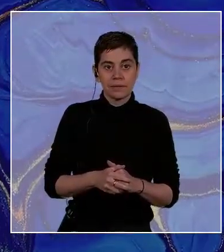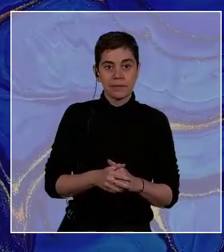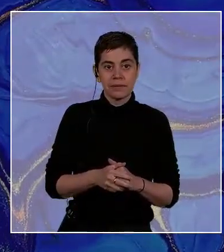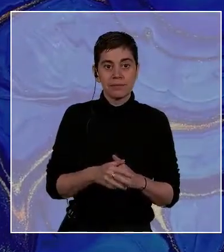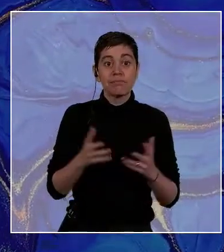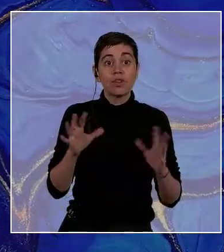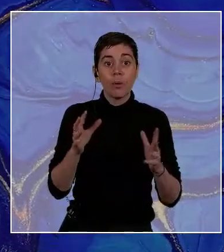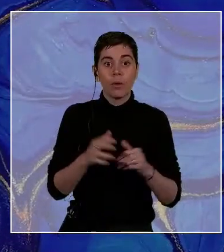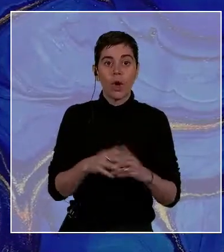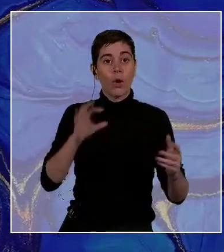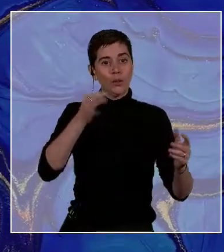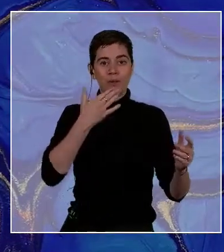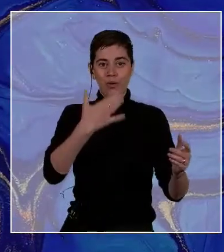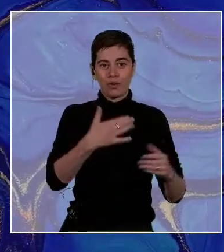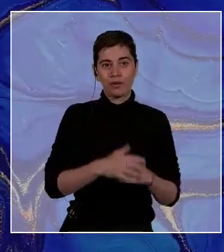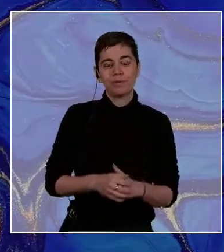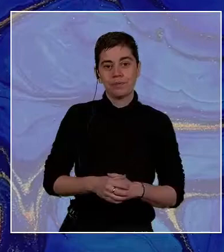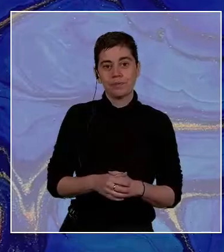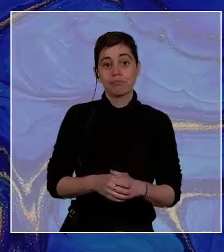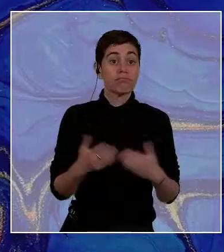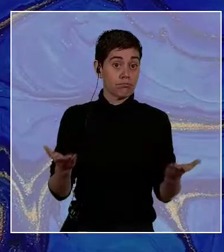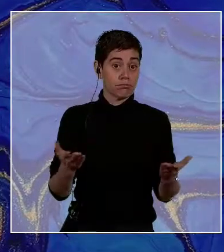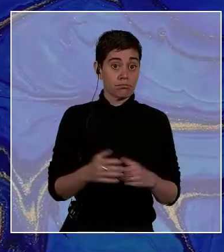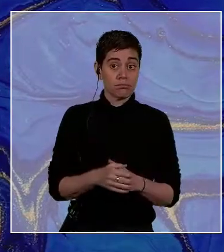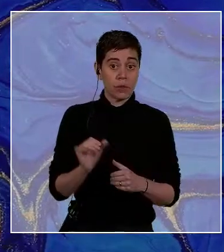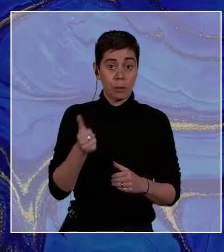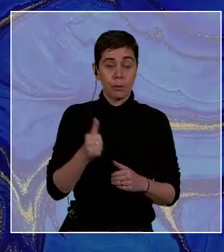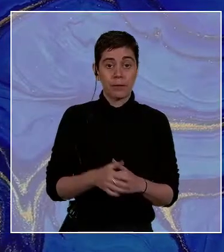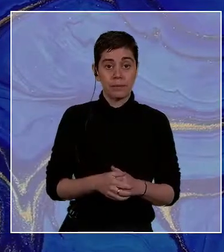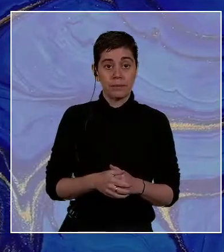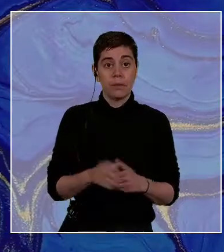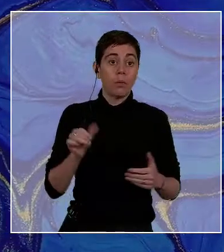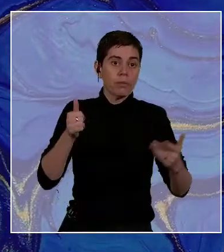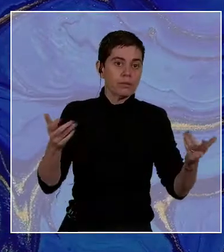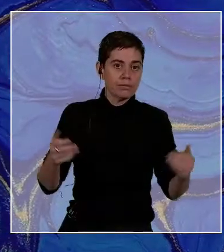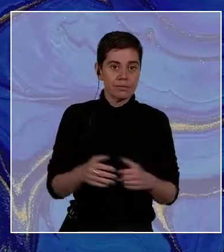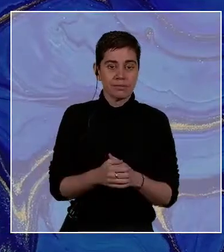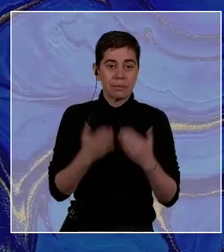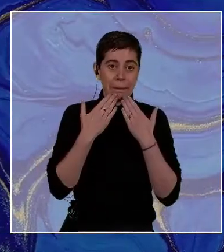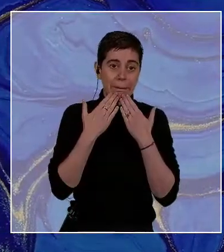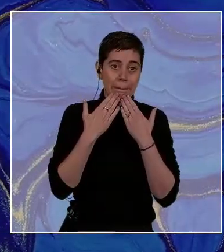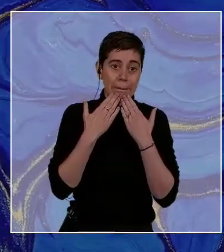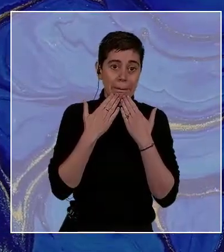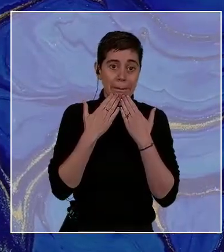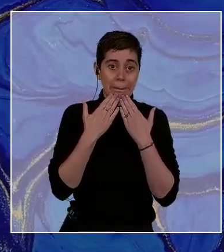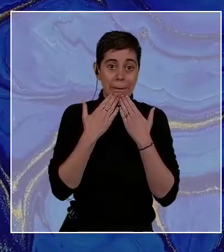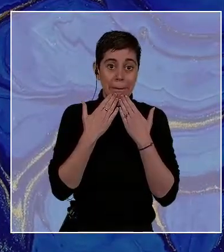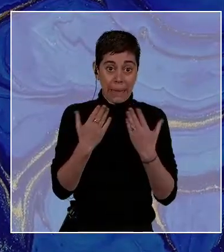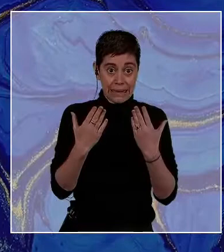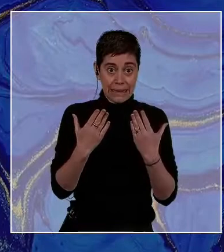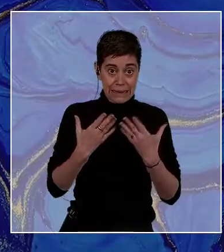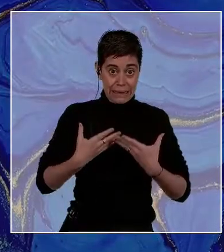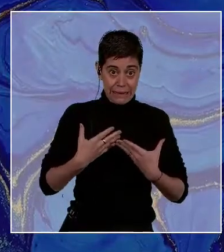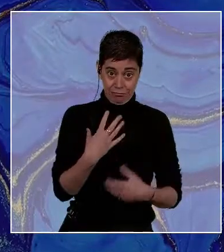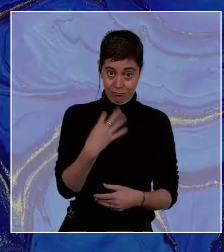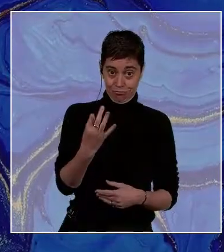face? Oui, bonjour. Tout d'abord, un grand merci de m'avoir invité